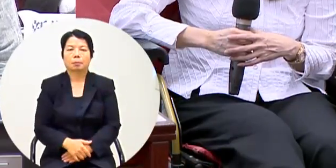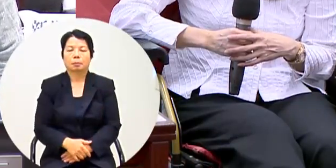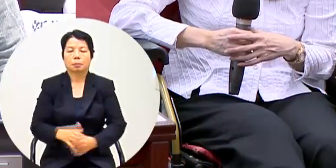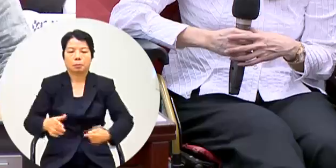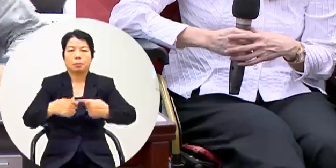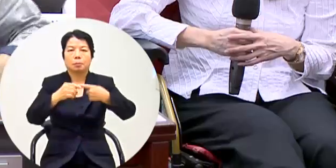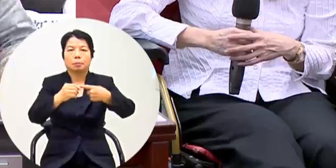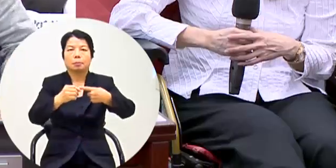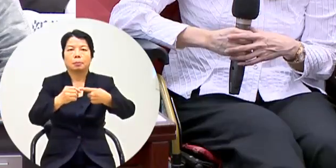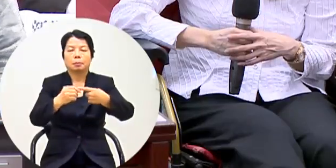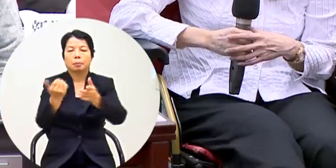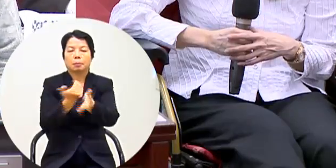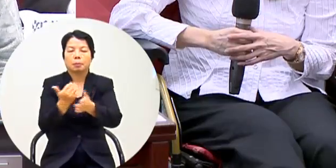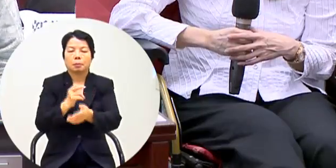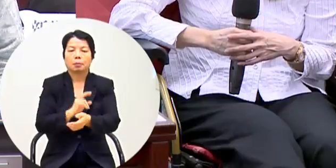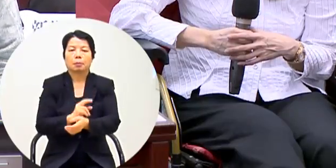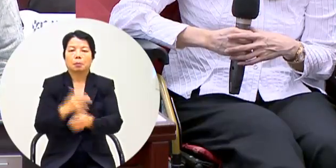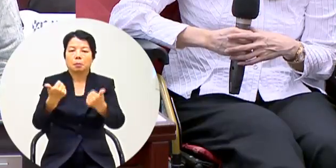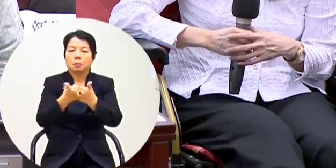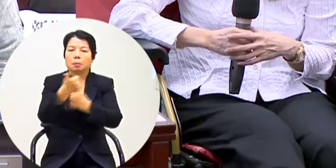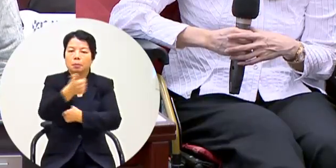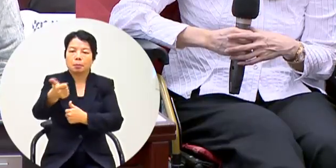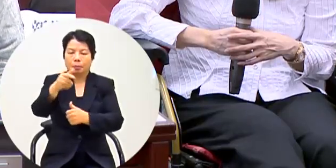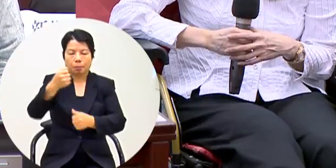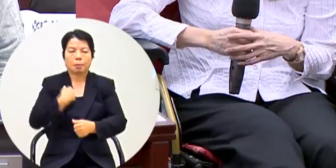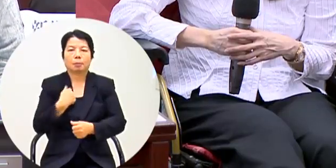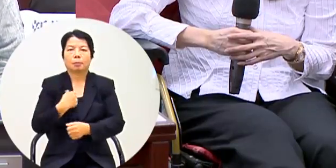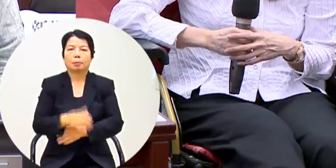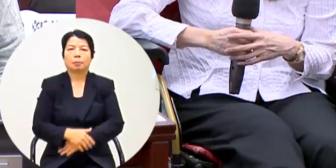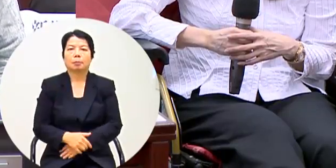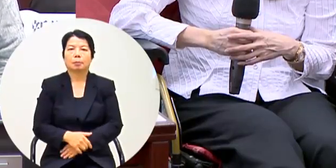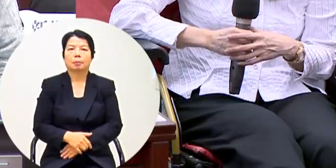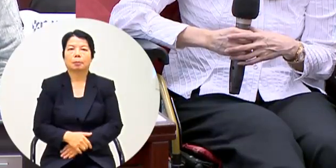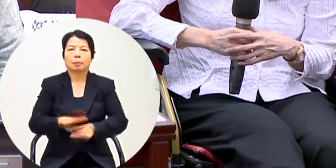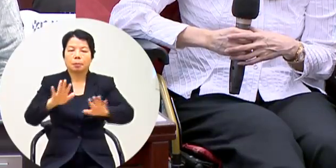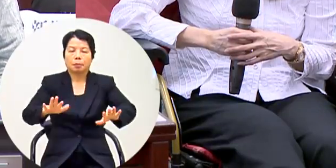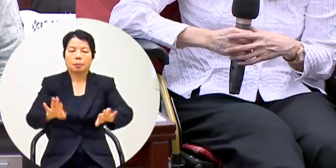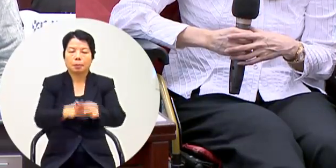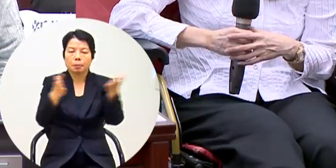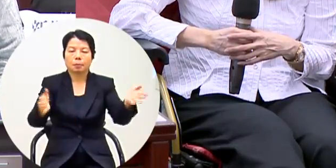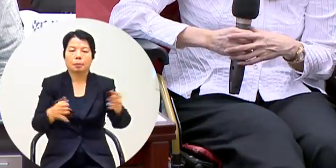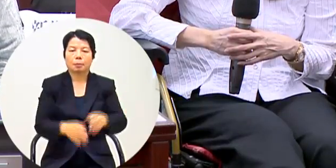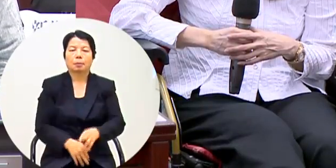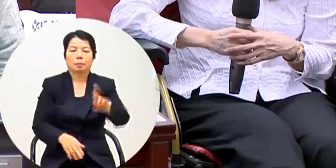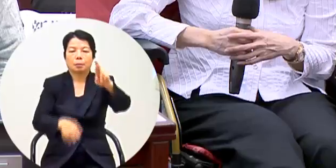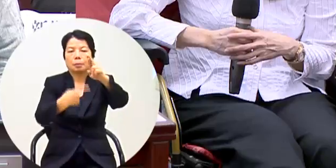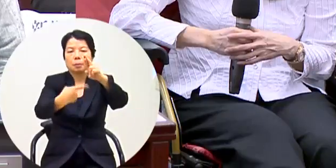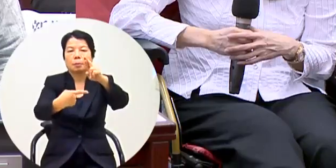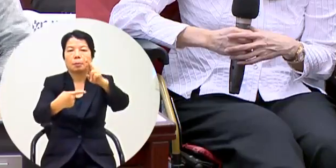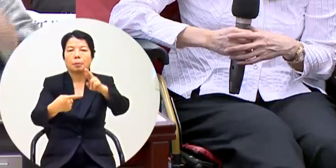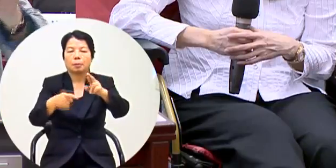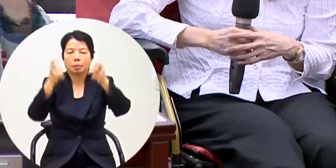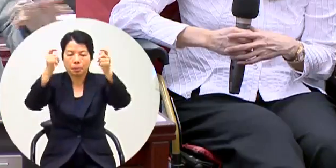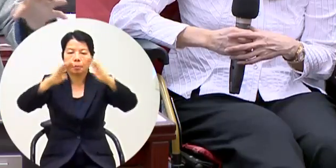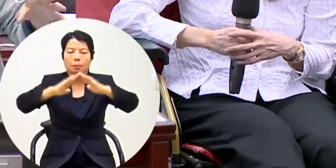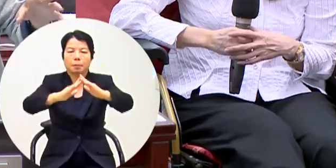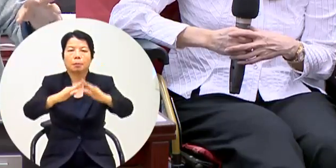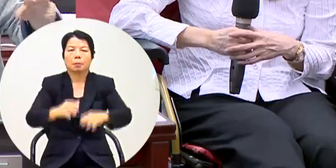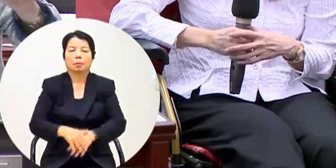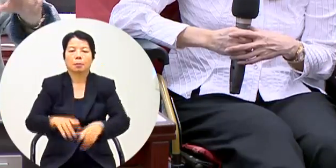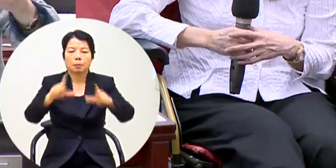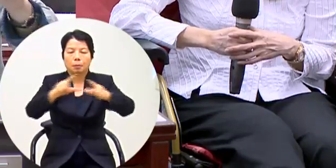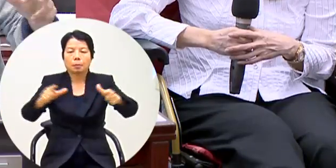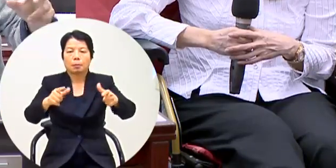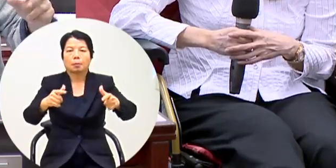所知道，我们就是今天开始十二月一号，那高雄市的大众运输，除了捷